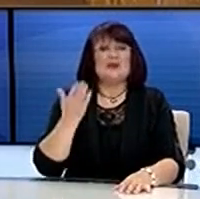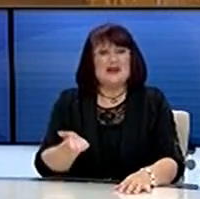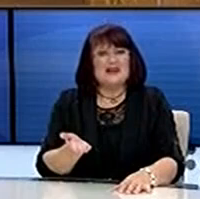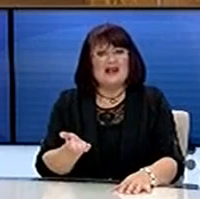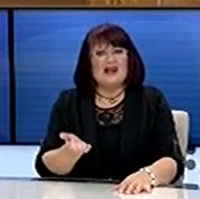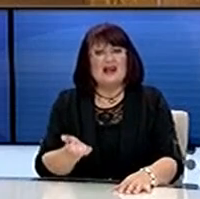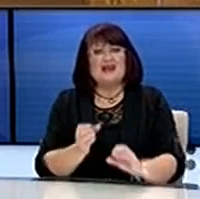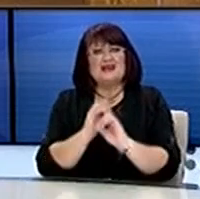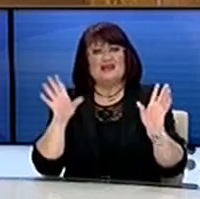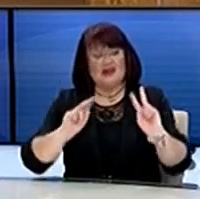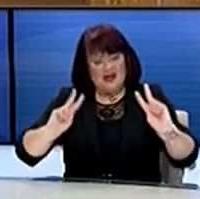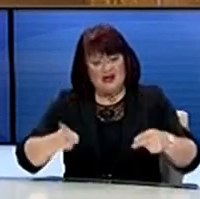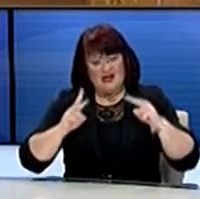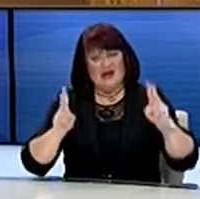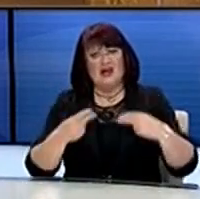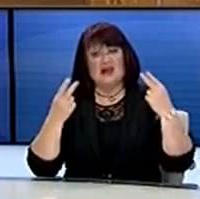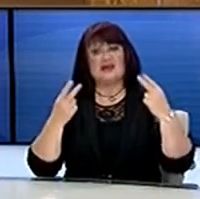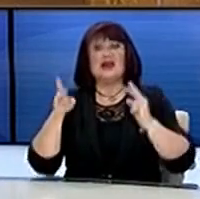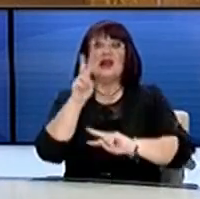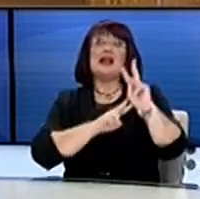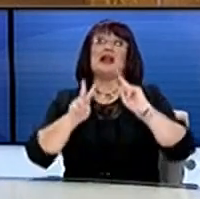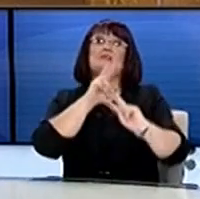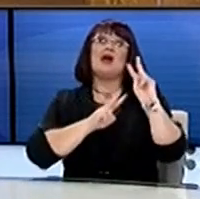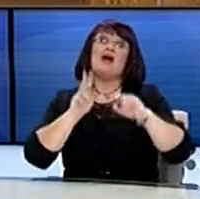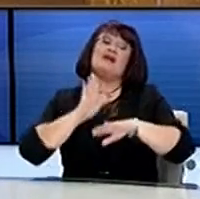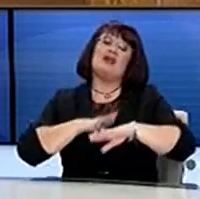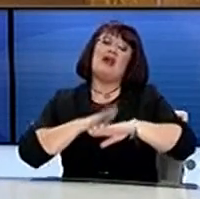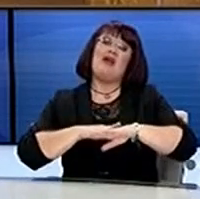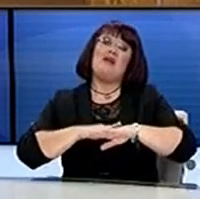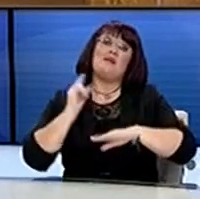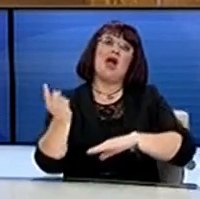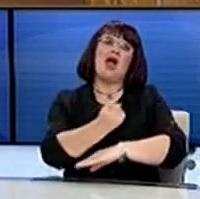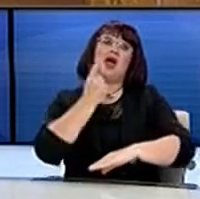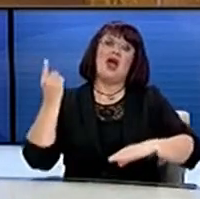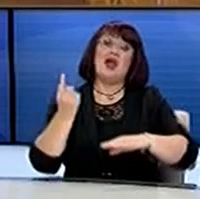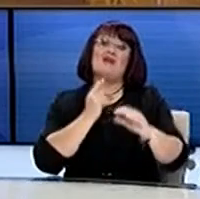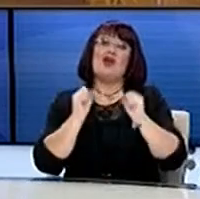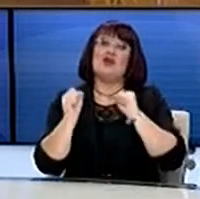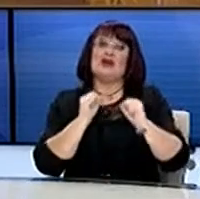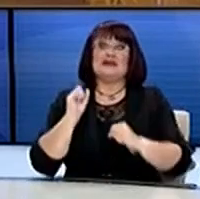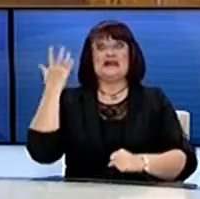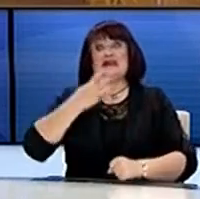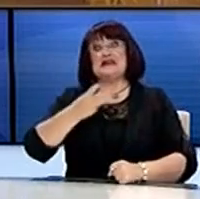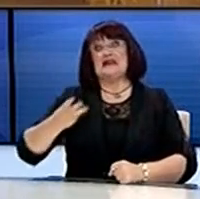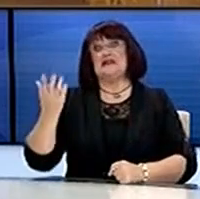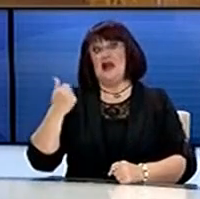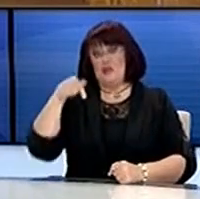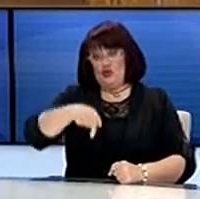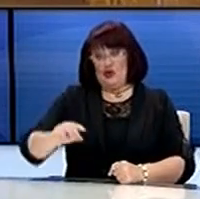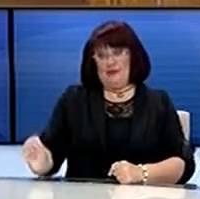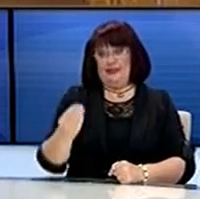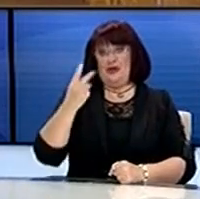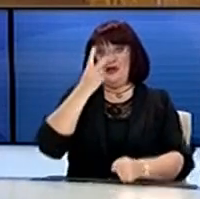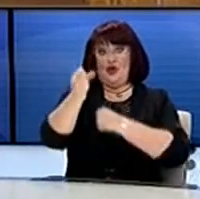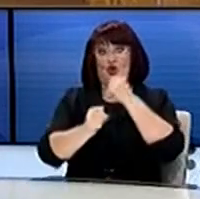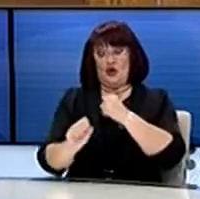και ανακαλύπτετε ξαφνικά την κλιματική κρίση, που βεβαίως δεν υπήρχε επί ΣΥΡΙΖΑ και δημιουργήθηκε τα